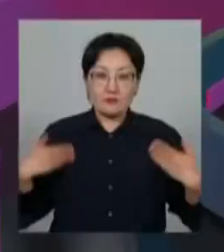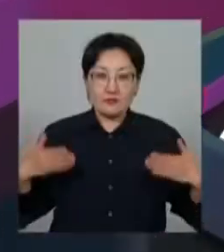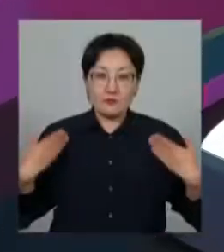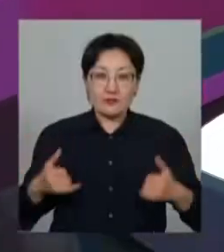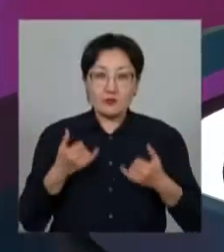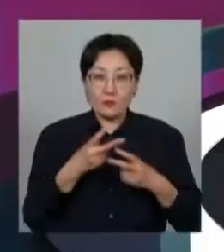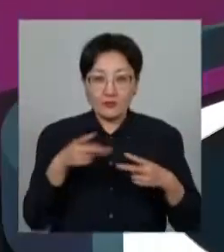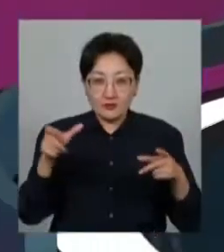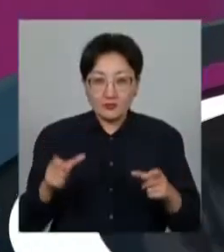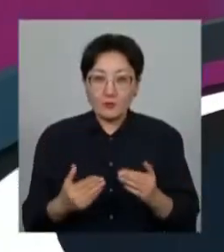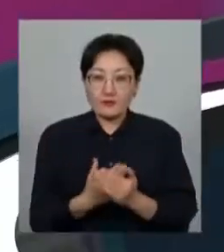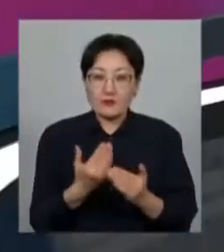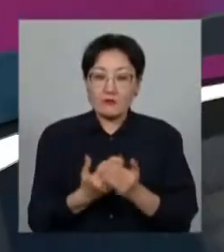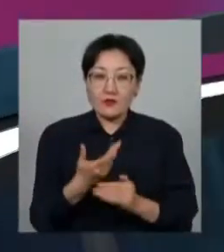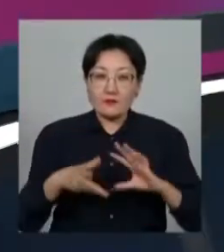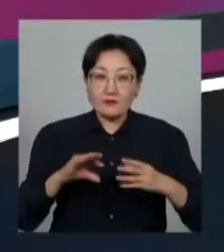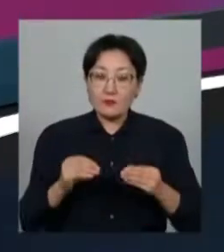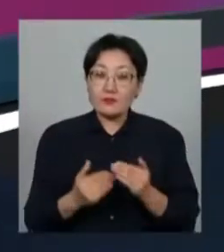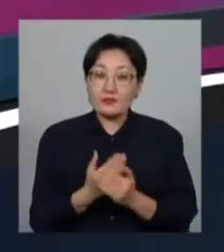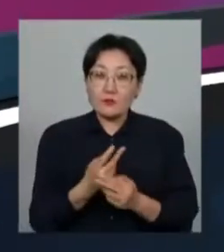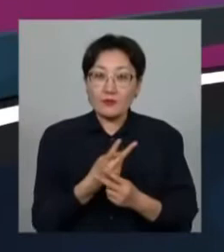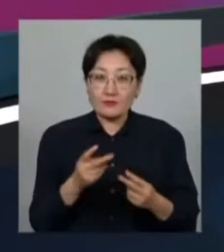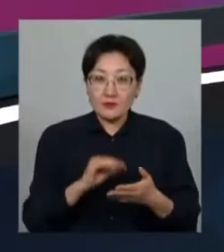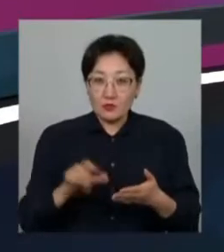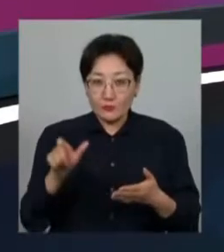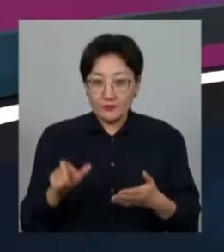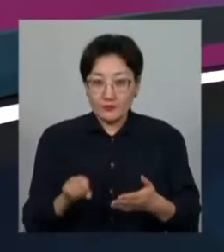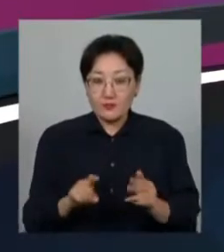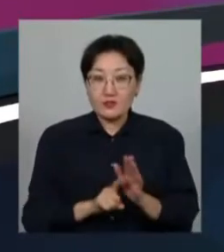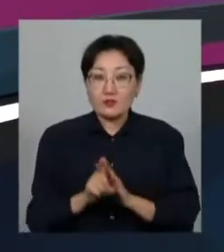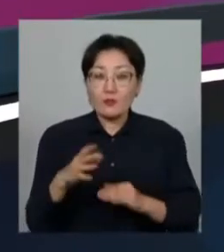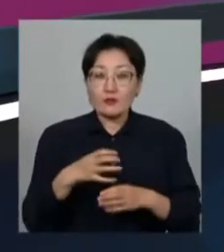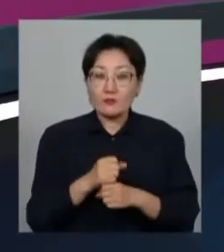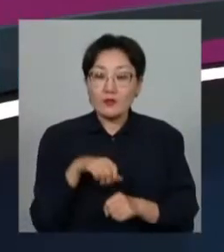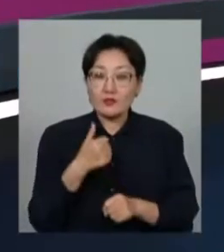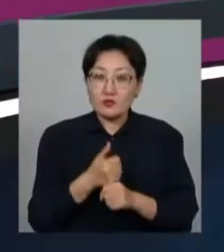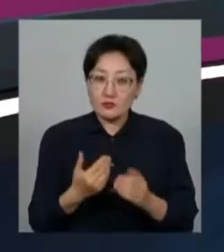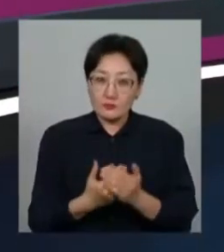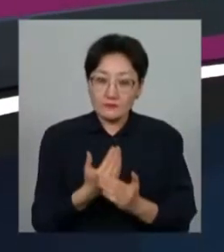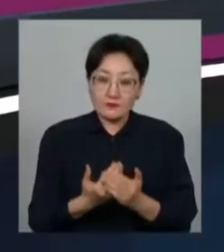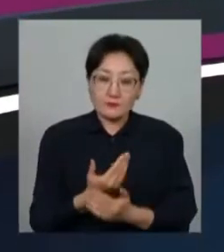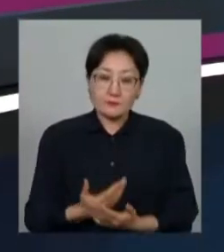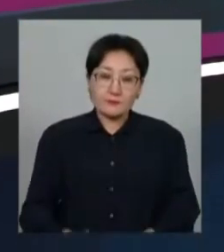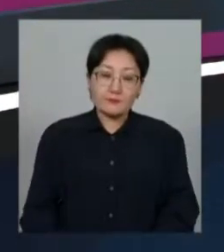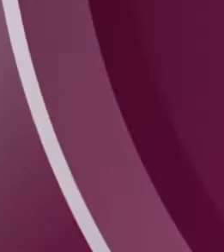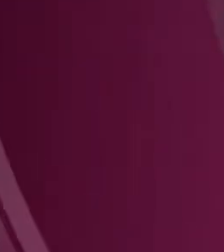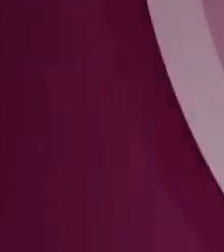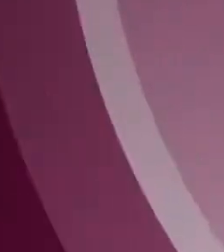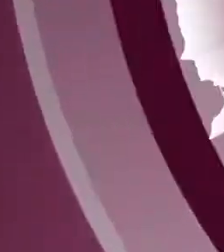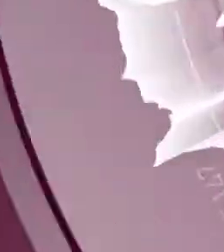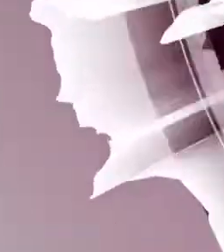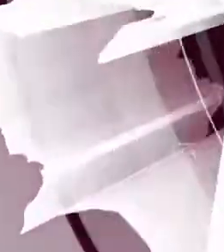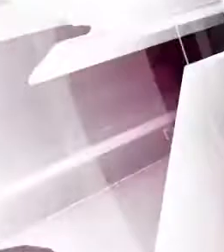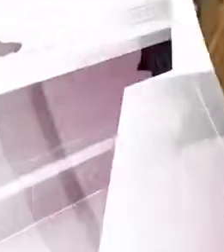Здравствуйте, уважаемые телезрители. В эфире вечерний выпуск новостей в студии Диас Махамбетов. И вначале коротко о главном к этому часу.